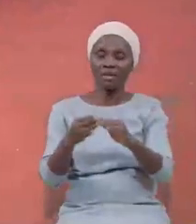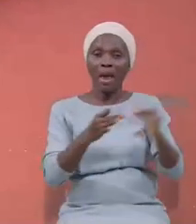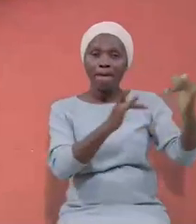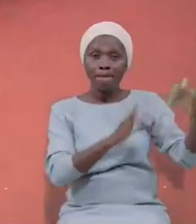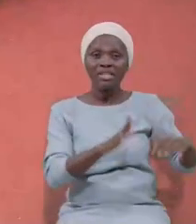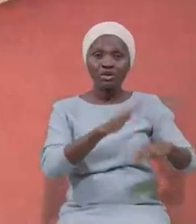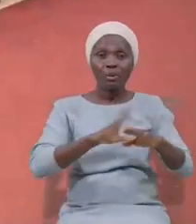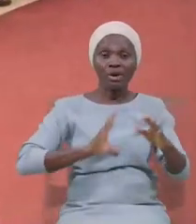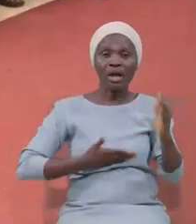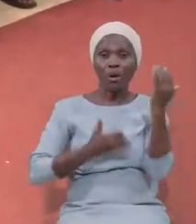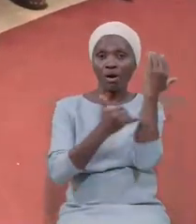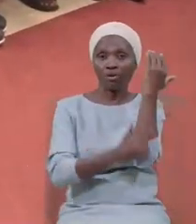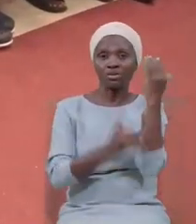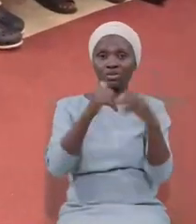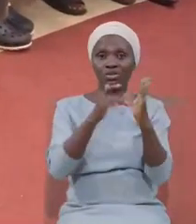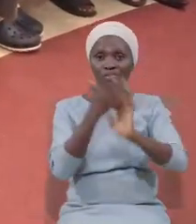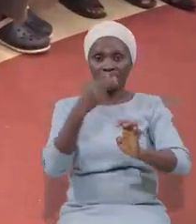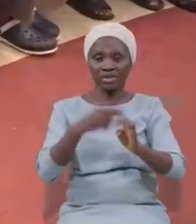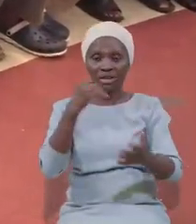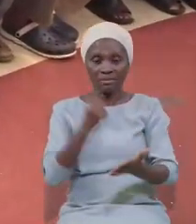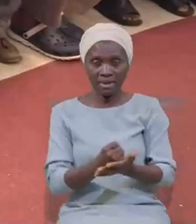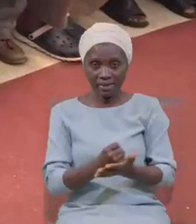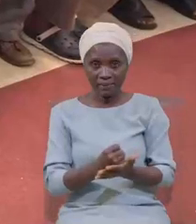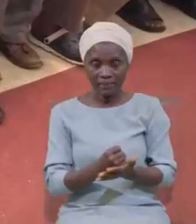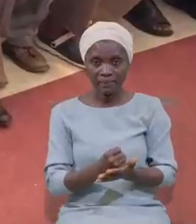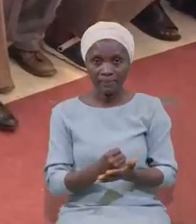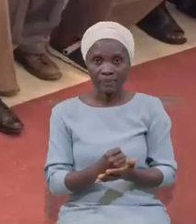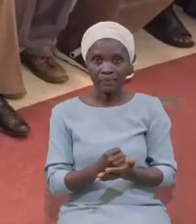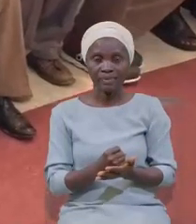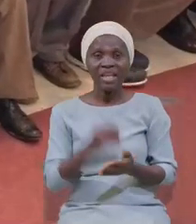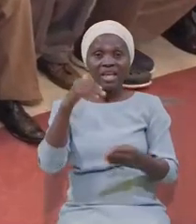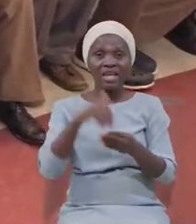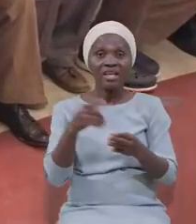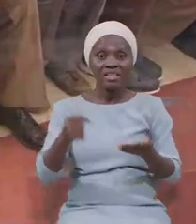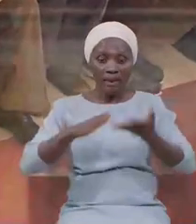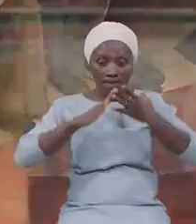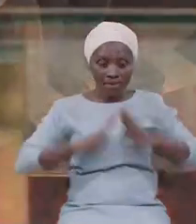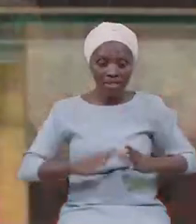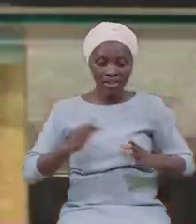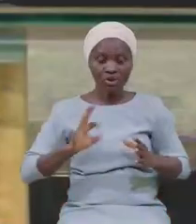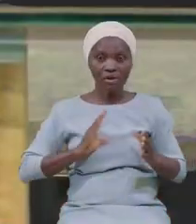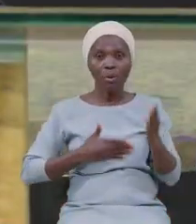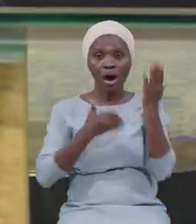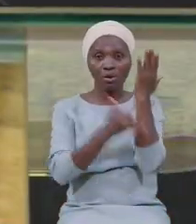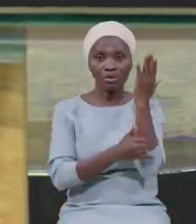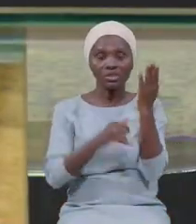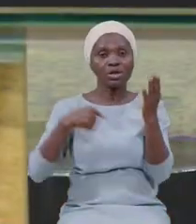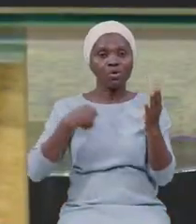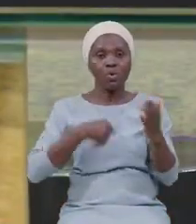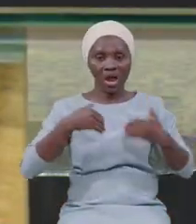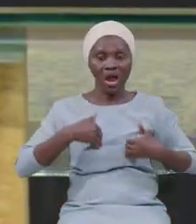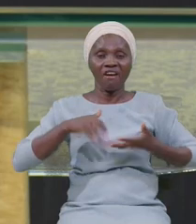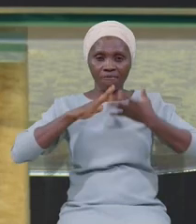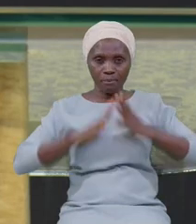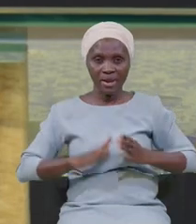pitié de notre pays au nom de Jésus-Christ. C'est dans la paix de notre pays que nous aurons la paix. C'est lorsque le